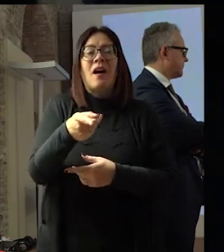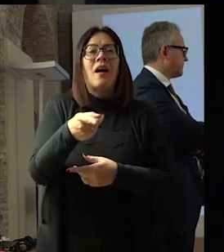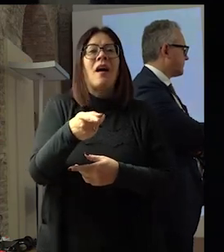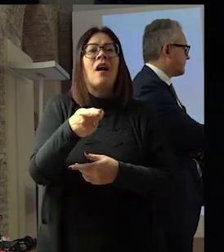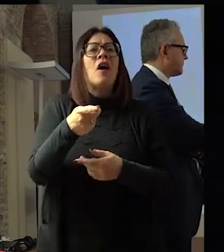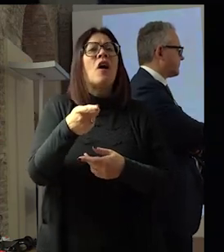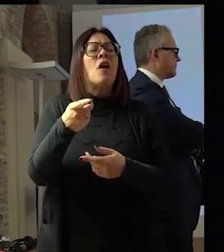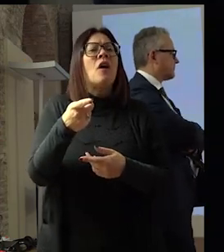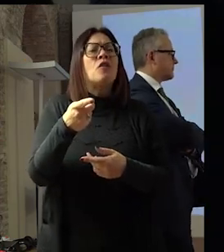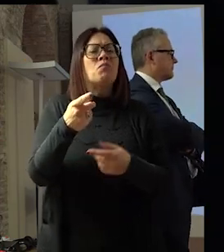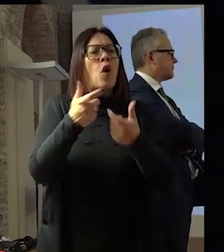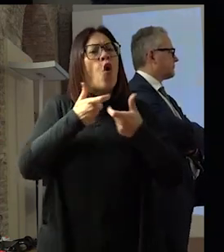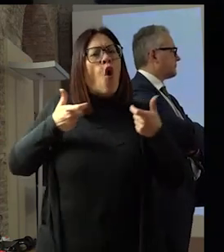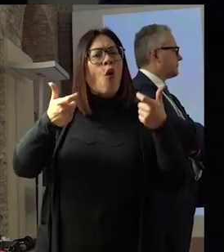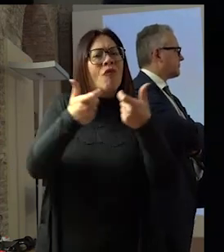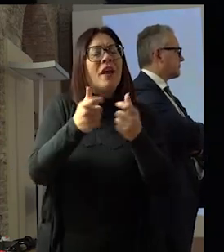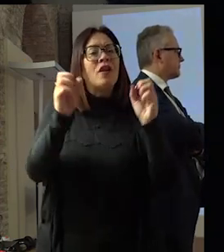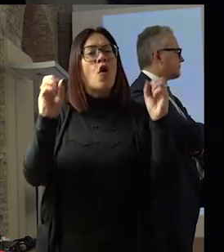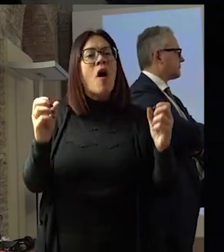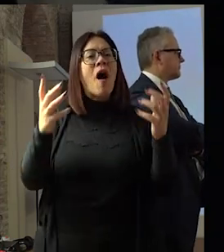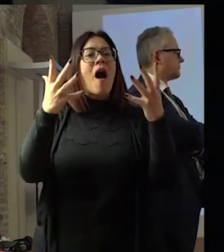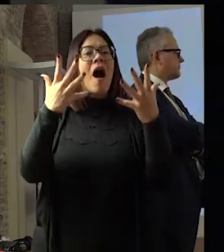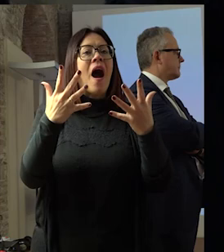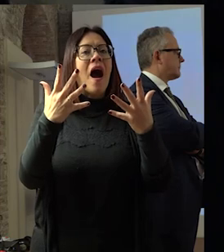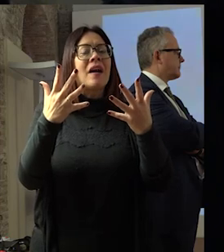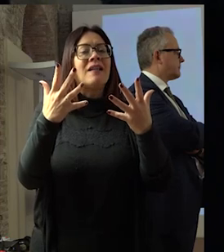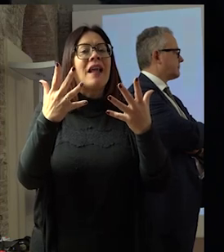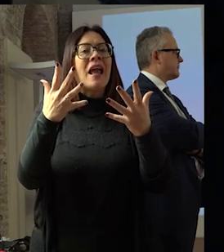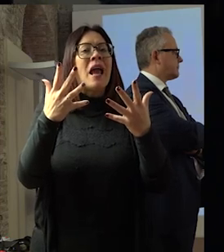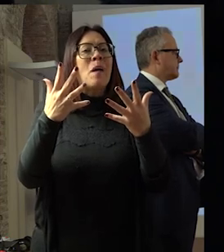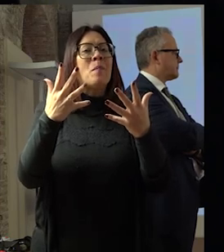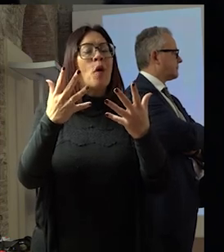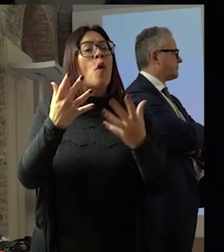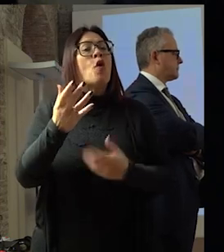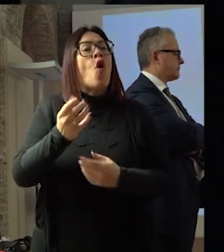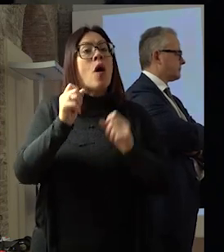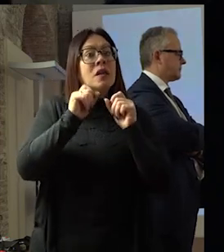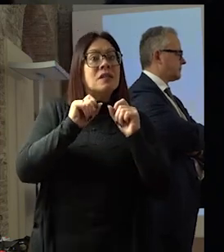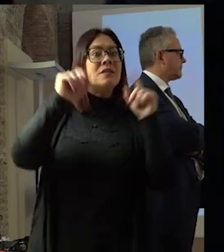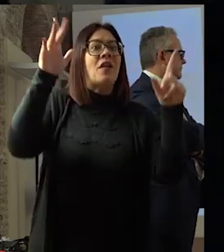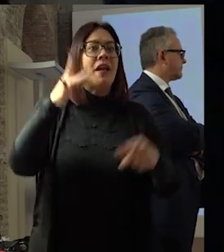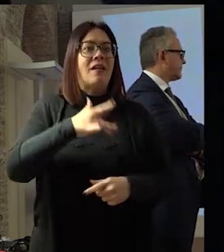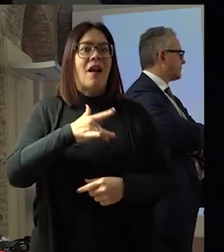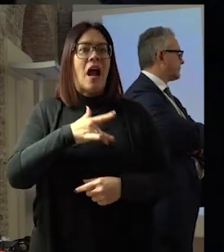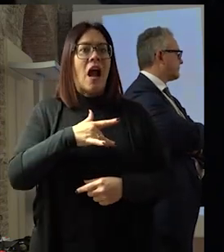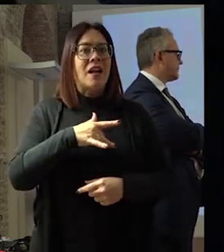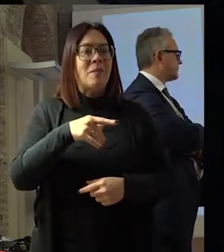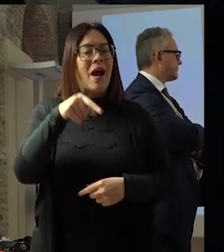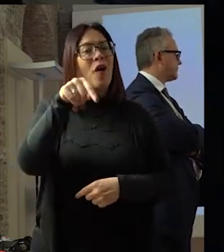per un convegno che era sull'arte risveglia l'anima. E questo ne è l'esempio, no?